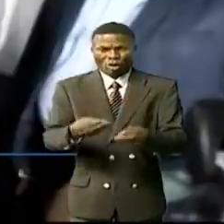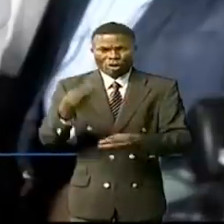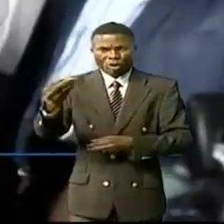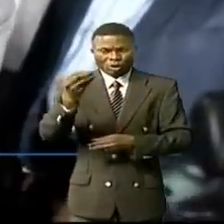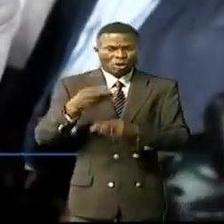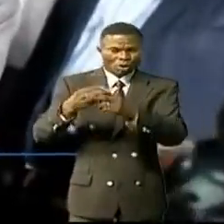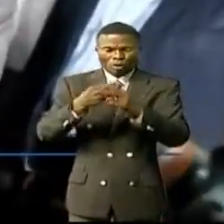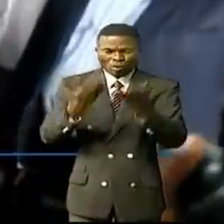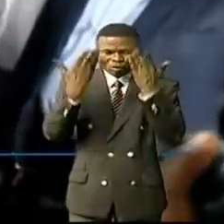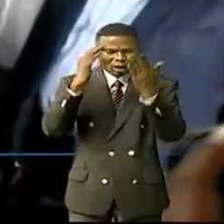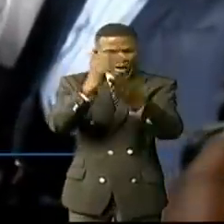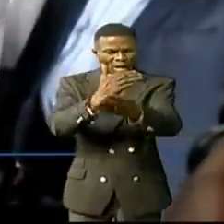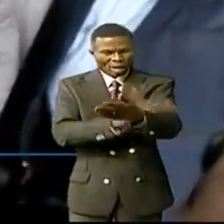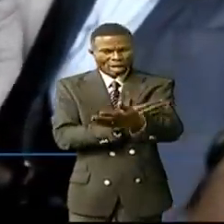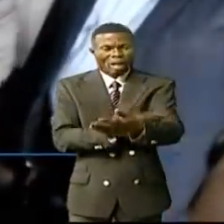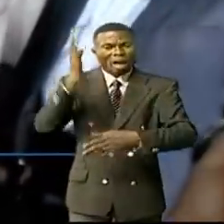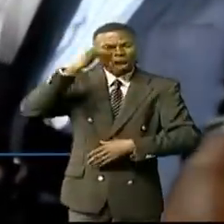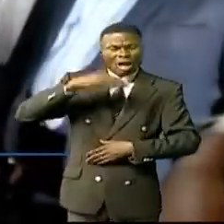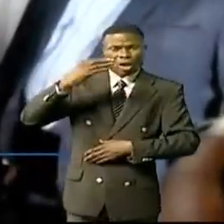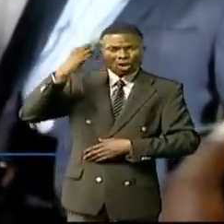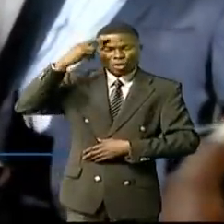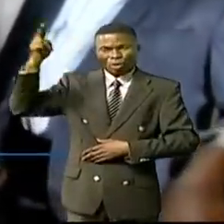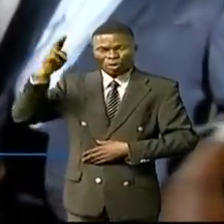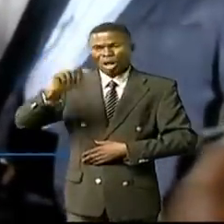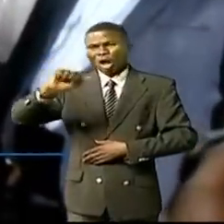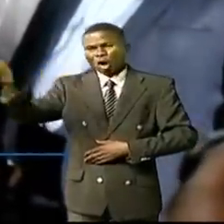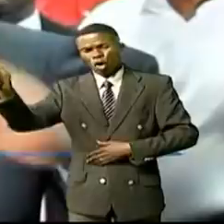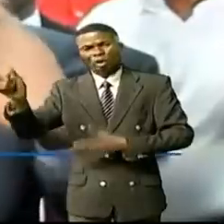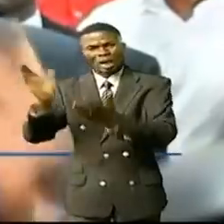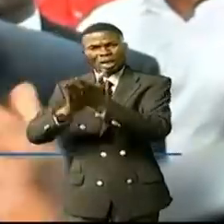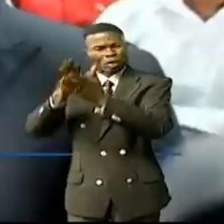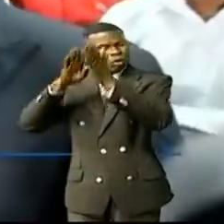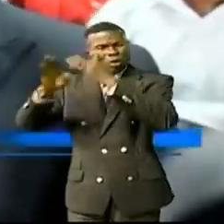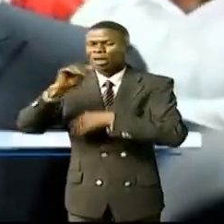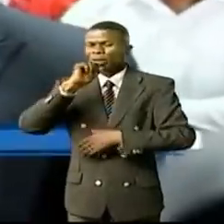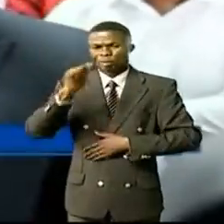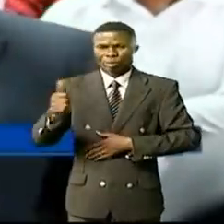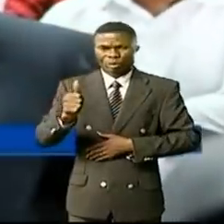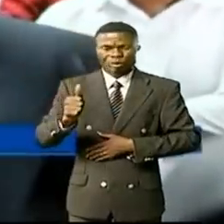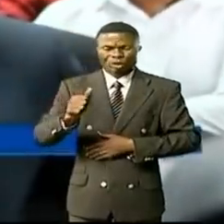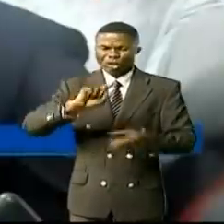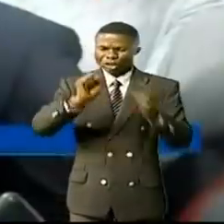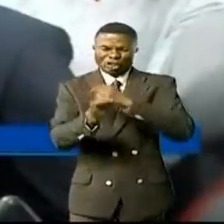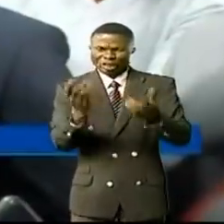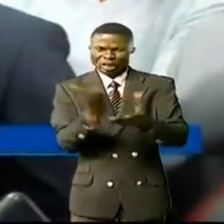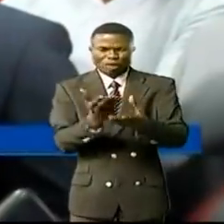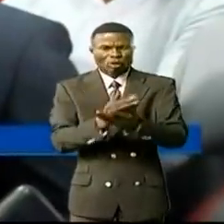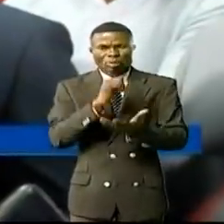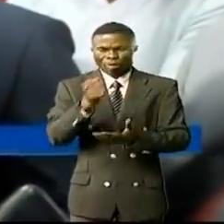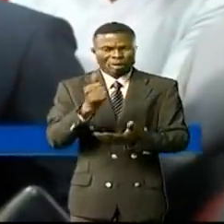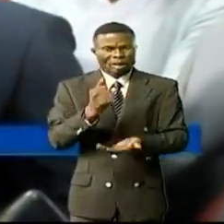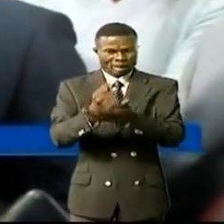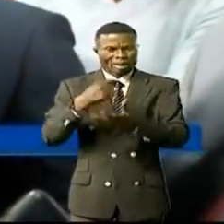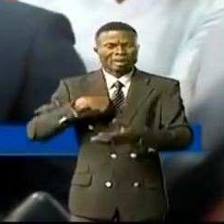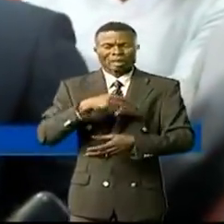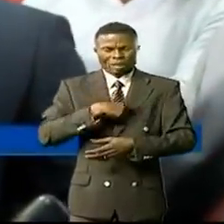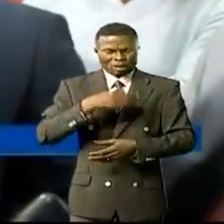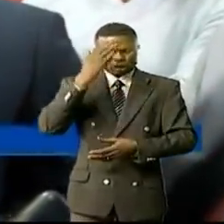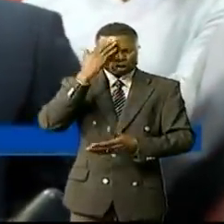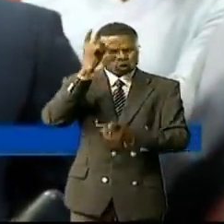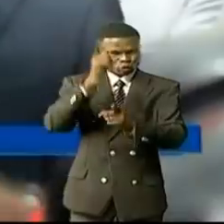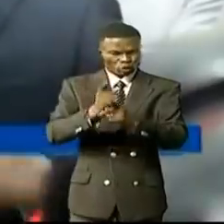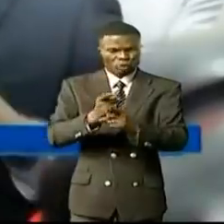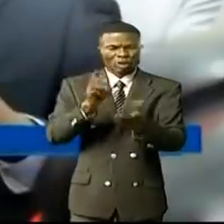leur scolarité. S'il a échoué à l'INUKIN, il ne peut pas aller se faire inscrire ailleurs, falsifier des documents. Ça nous permet d'authentifier